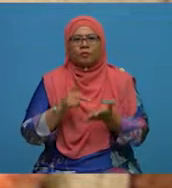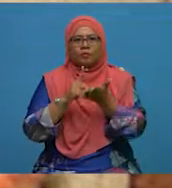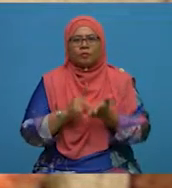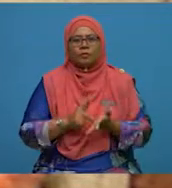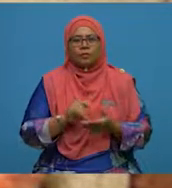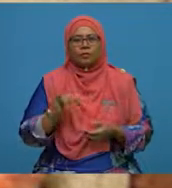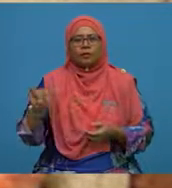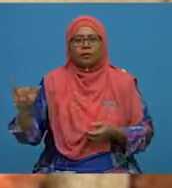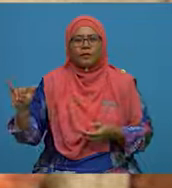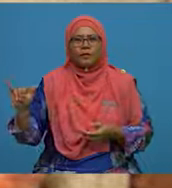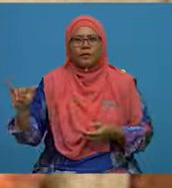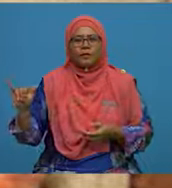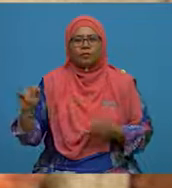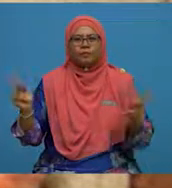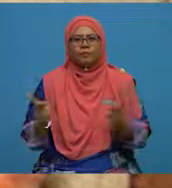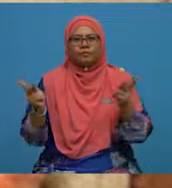Implikasinya,